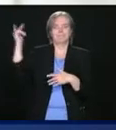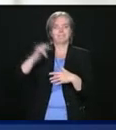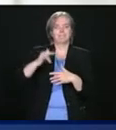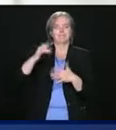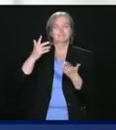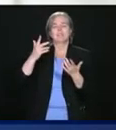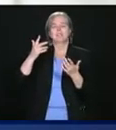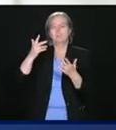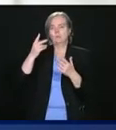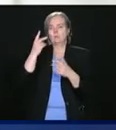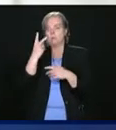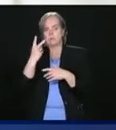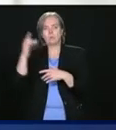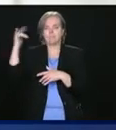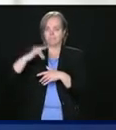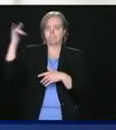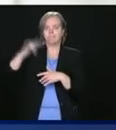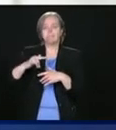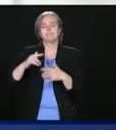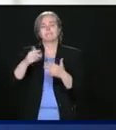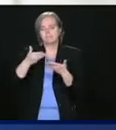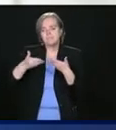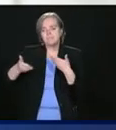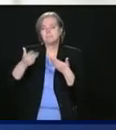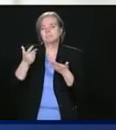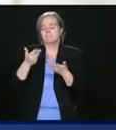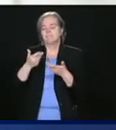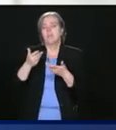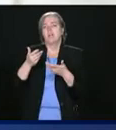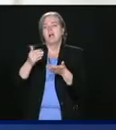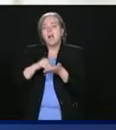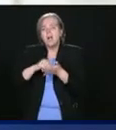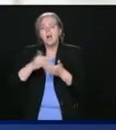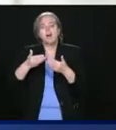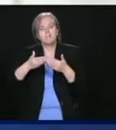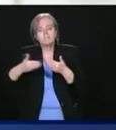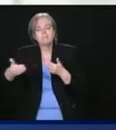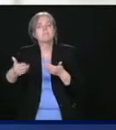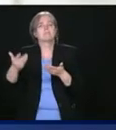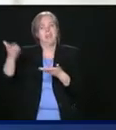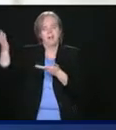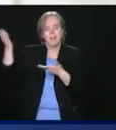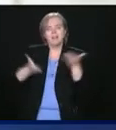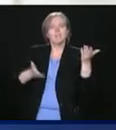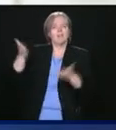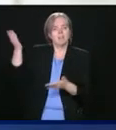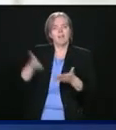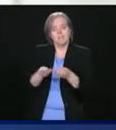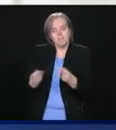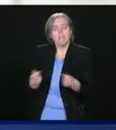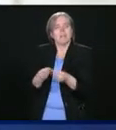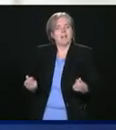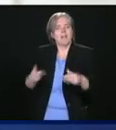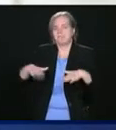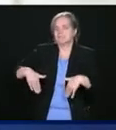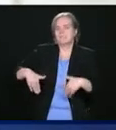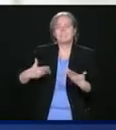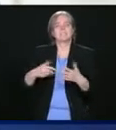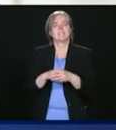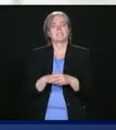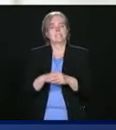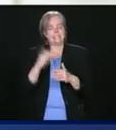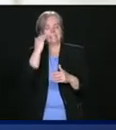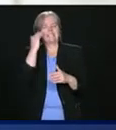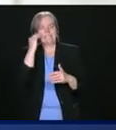qui sont arrivés au cours du week-end. Il y en aura plus qui sera fait au cours des prochains jours. Et nous sommes confiants que nous